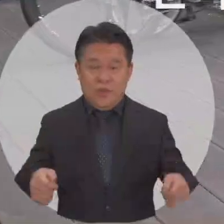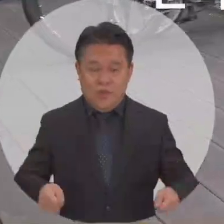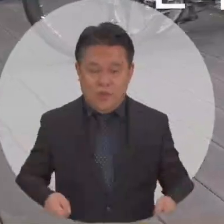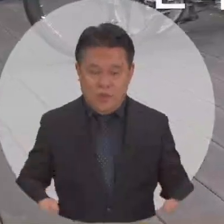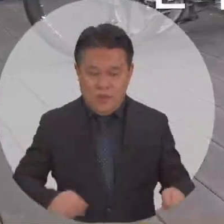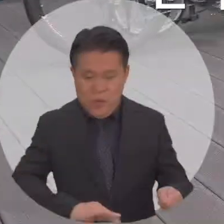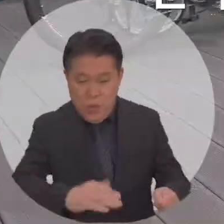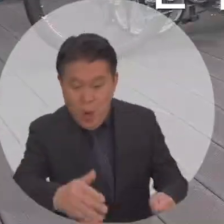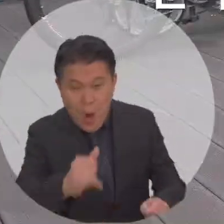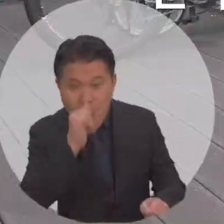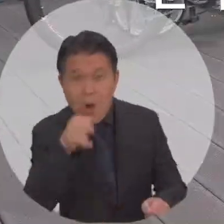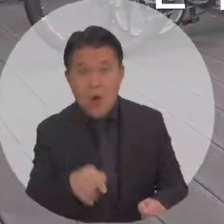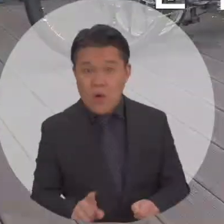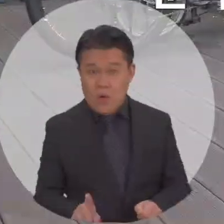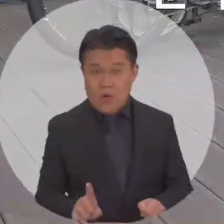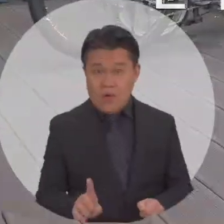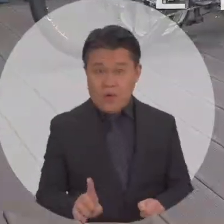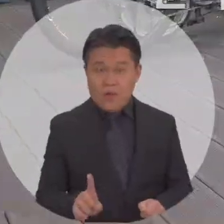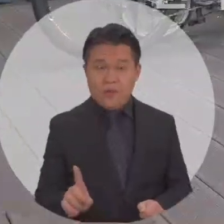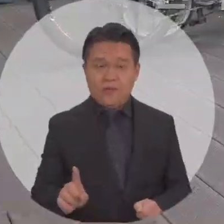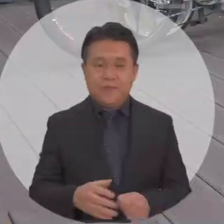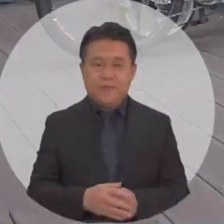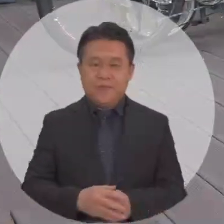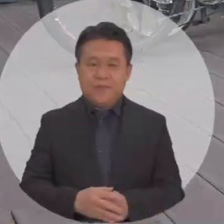휠체어로 문턱을 오르는 경우입니다.